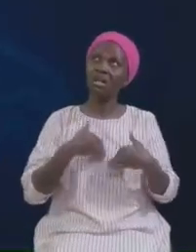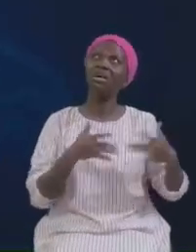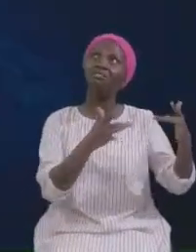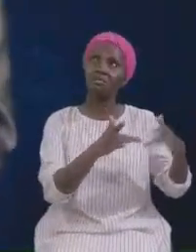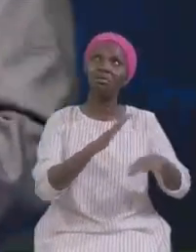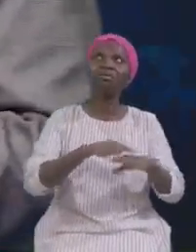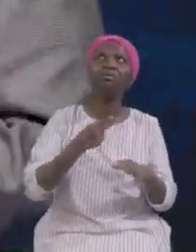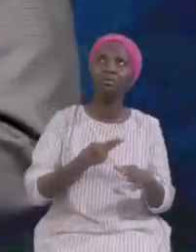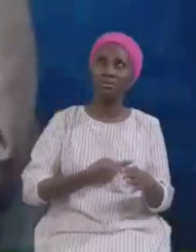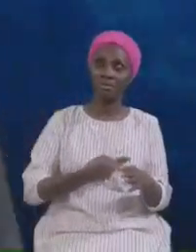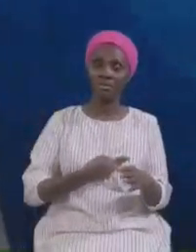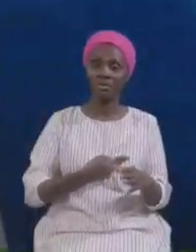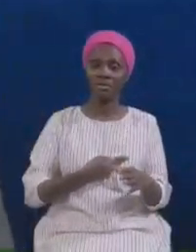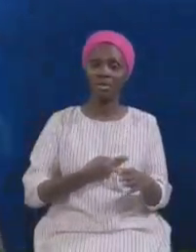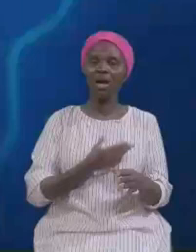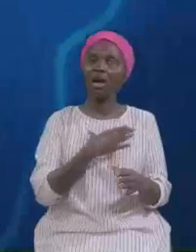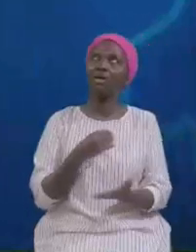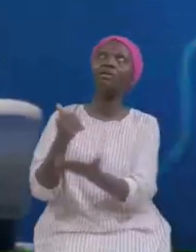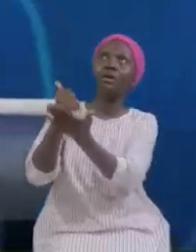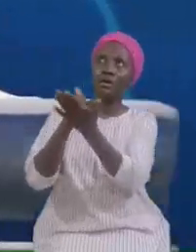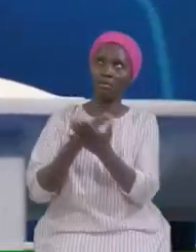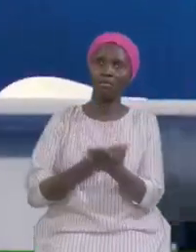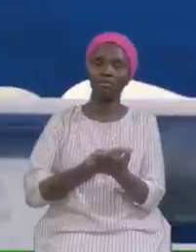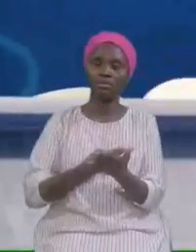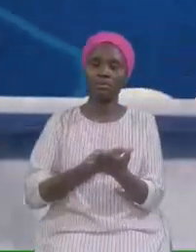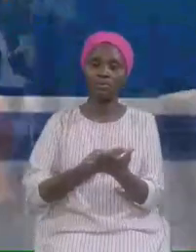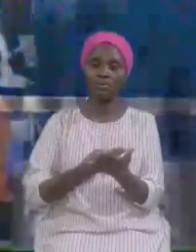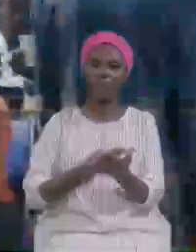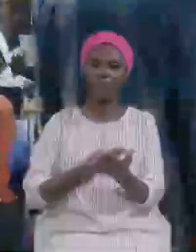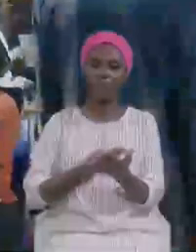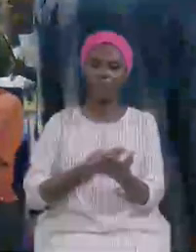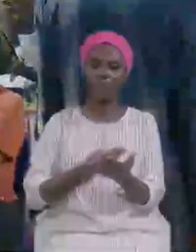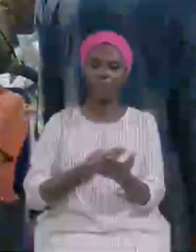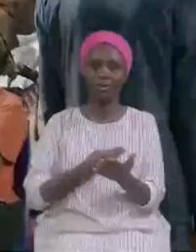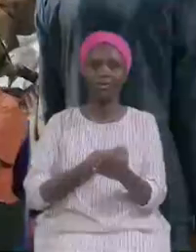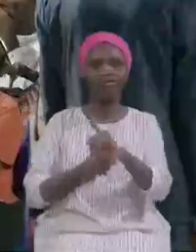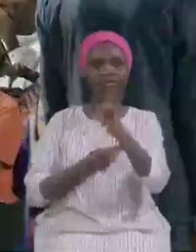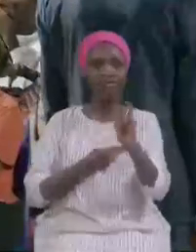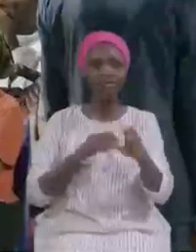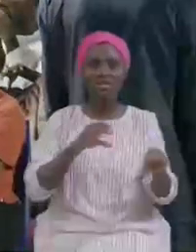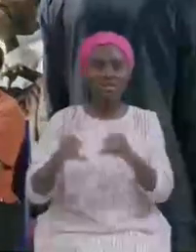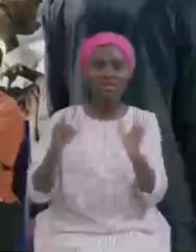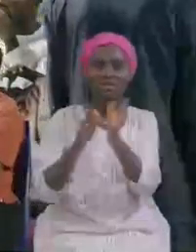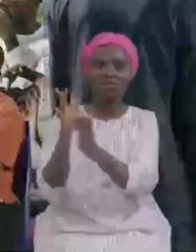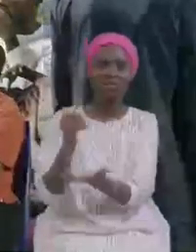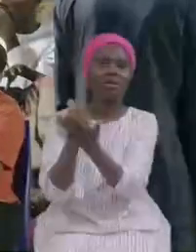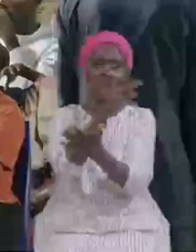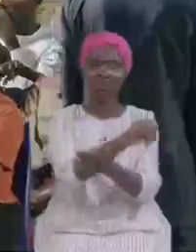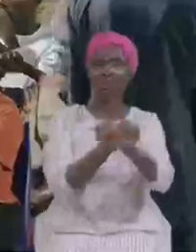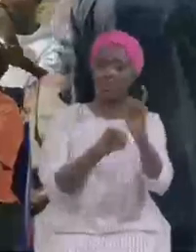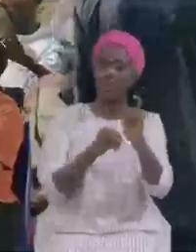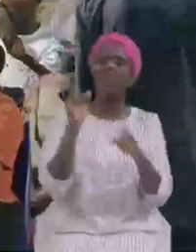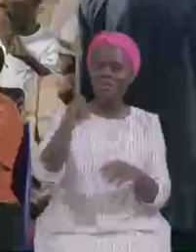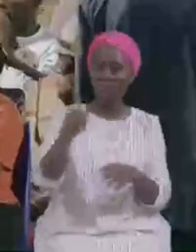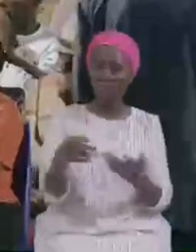si tu peux quelque chose, viens à notre secours et compassion de nous. Est-ce que Jésus l'a aidé?